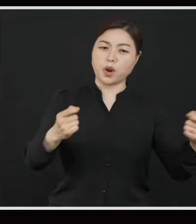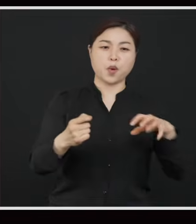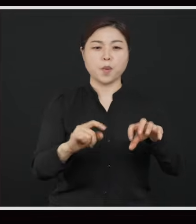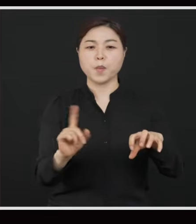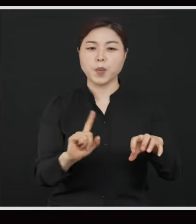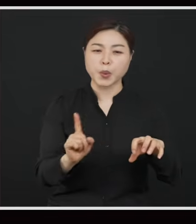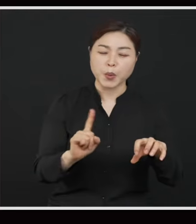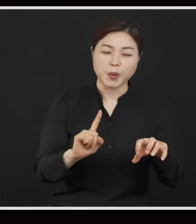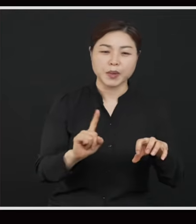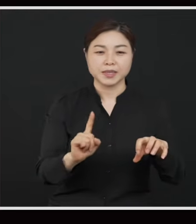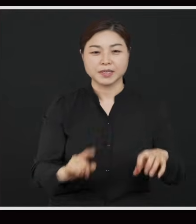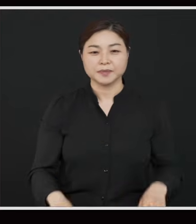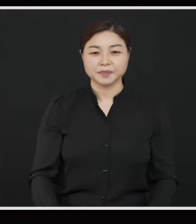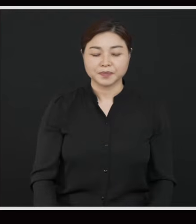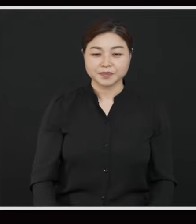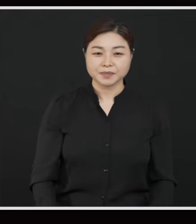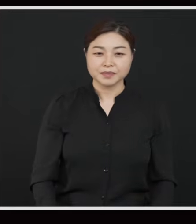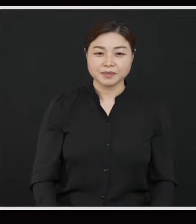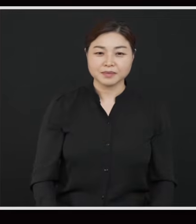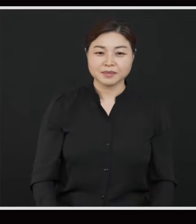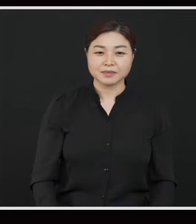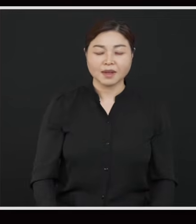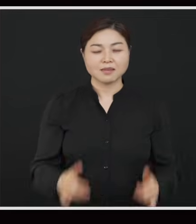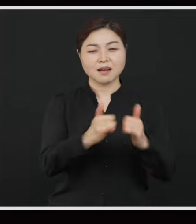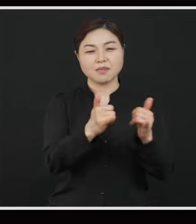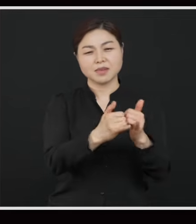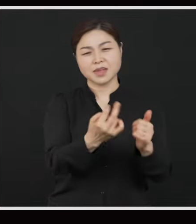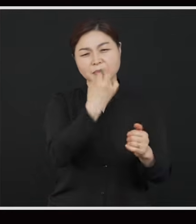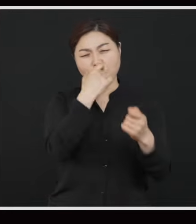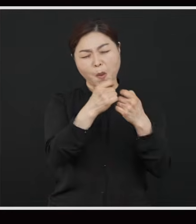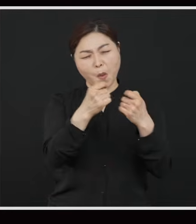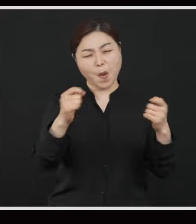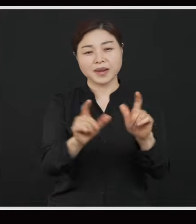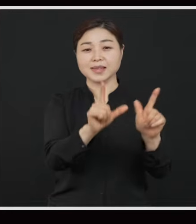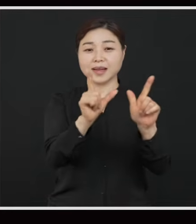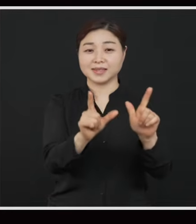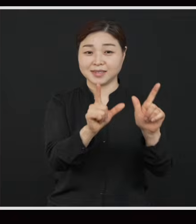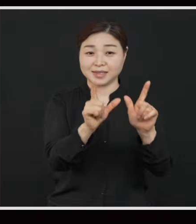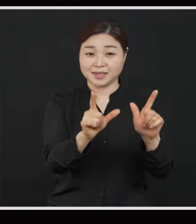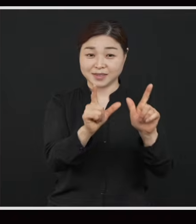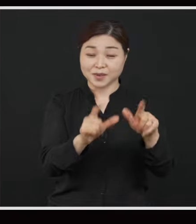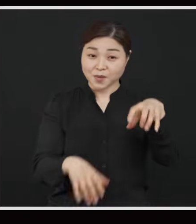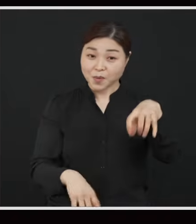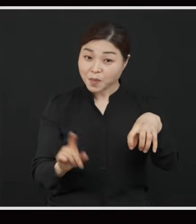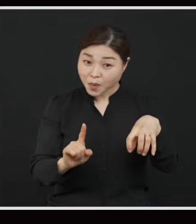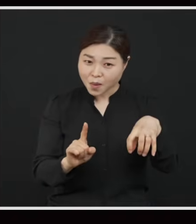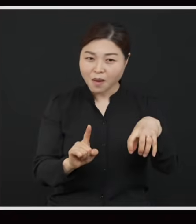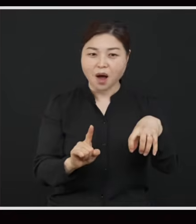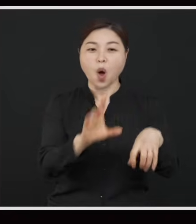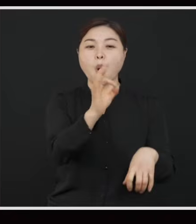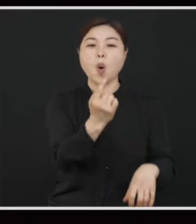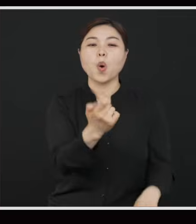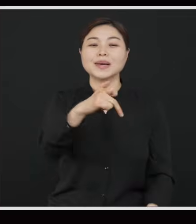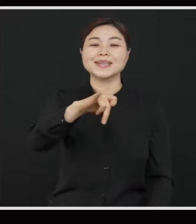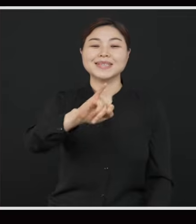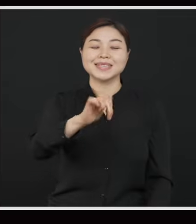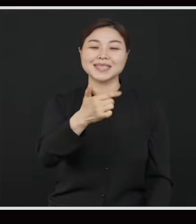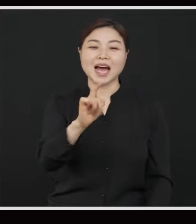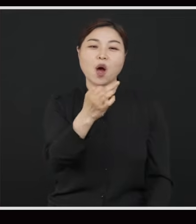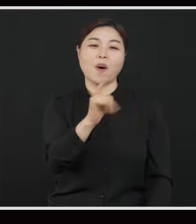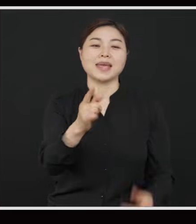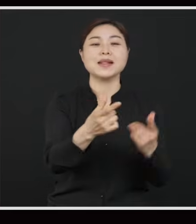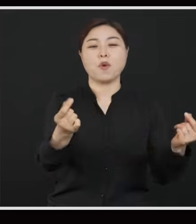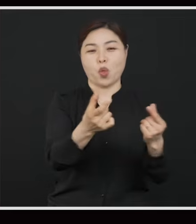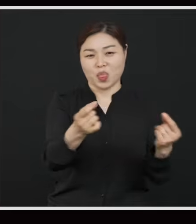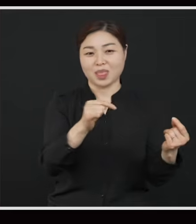마을이냐? 다른 데에 비해서 유독 사람들이 오래 건강하게 사는 지역으로 일본의 오키나와를 지목을 했어요. 일본이